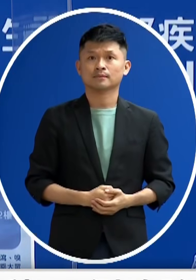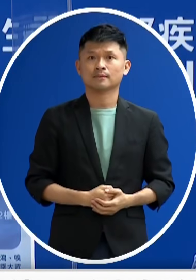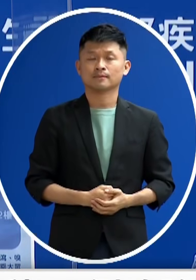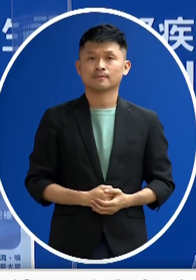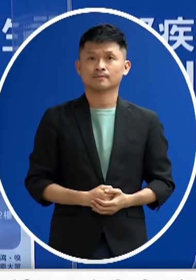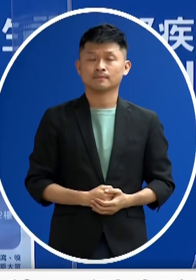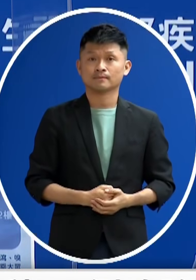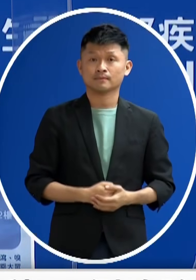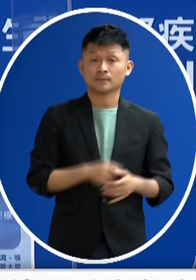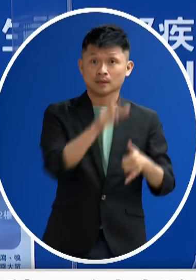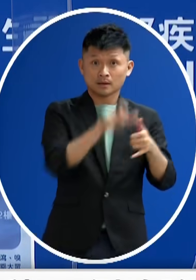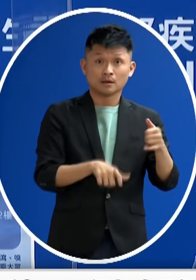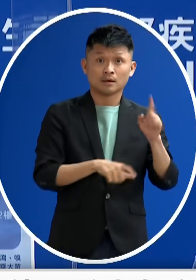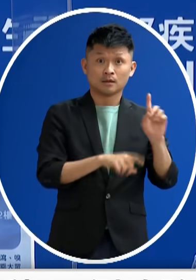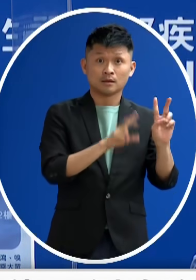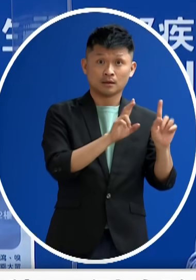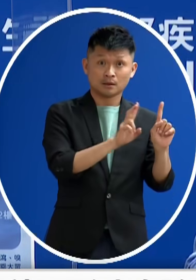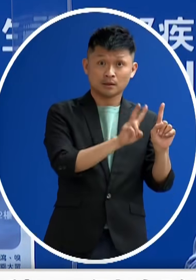面的相关